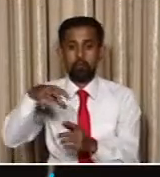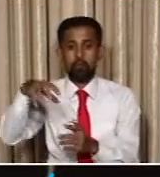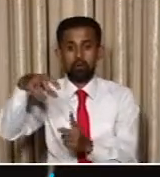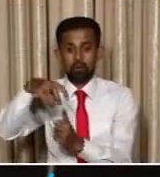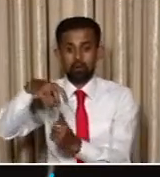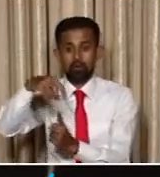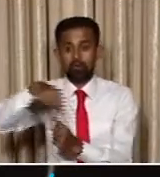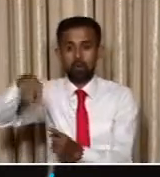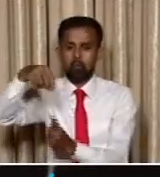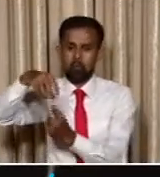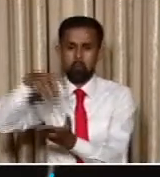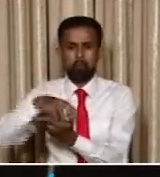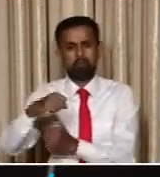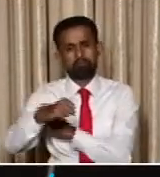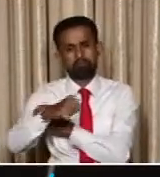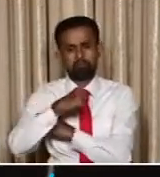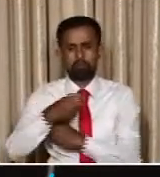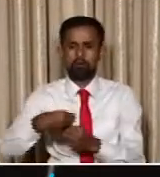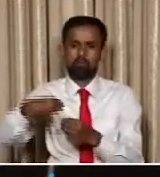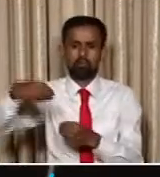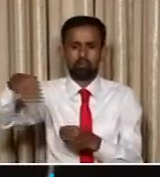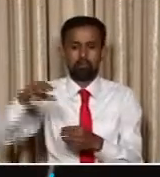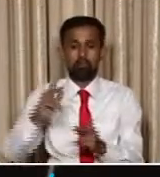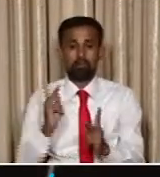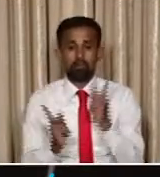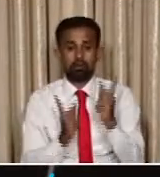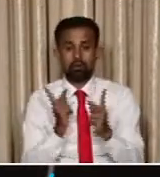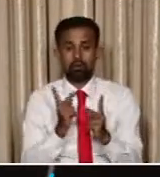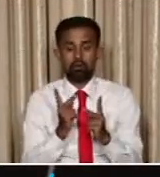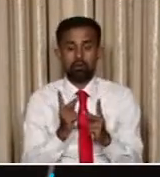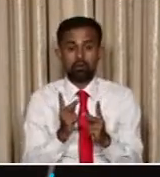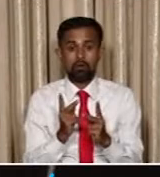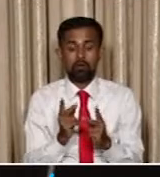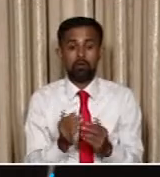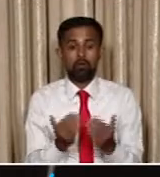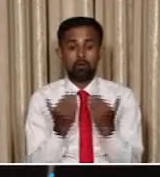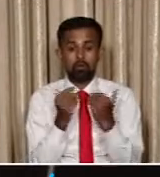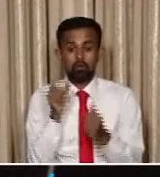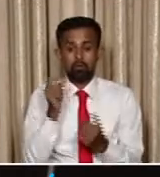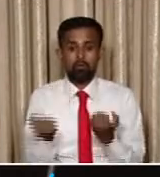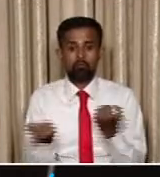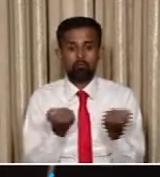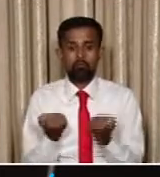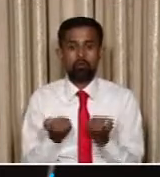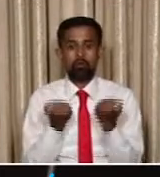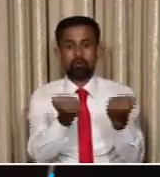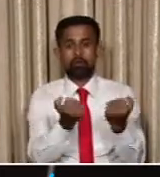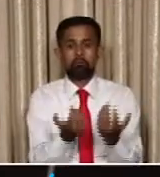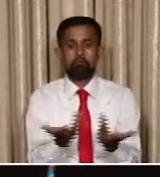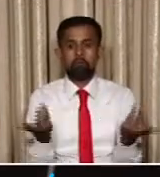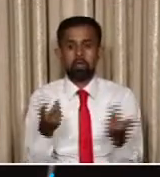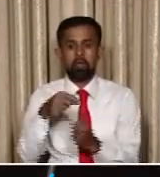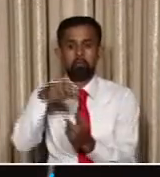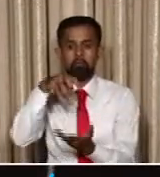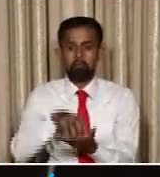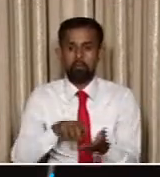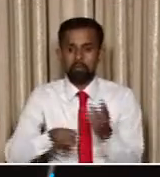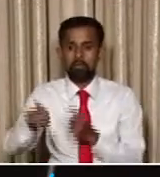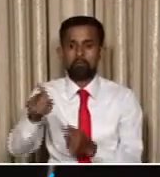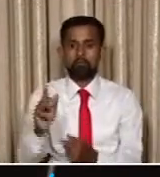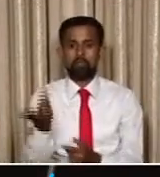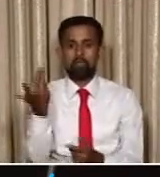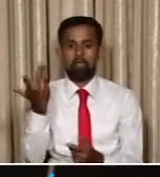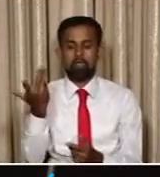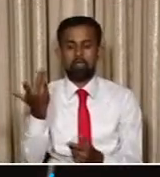අධිකාරියට ඒගොල්ලන්ට බලය පවරන්න අද සංචාරකීන්ට සහ ගයිඩ්ලට උනත් වාහනයකින් යන්න බෑ සමහර පළාත්වල අපි දකිනවා